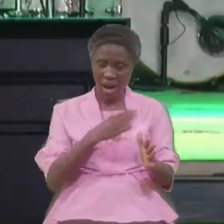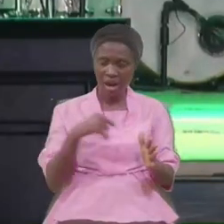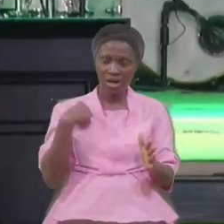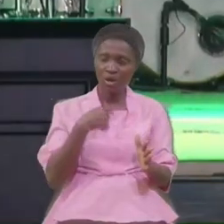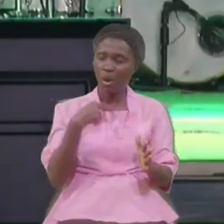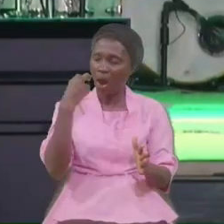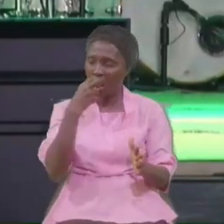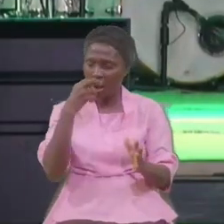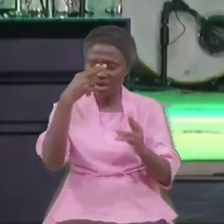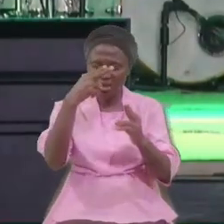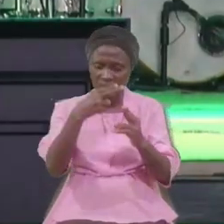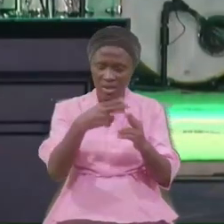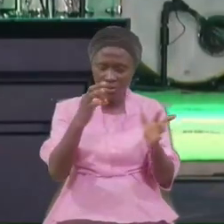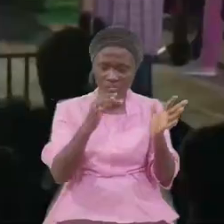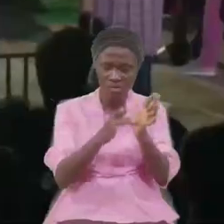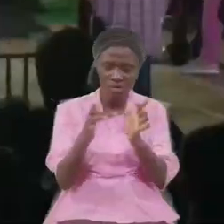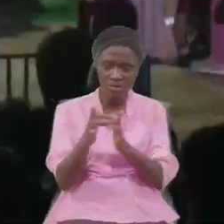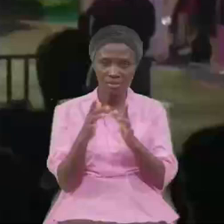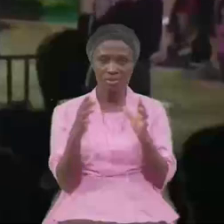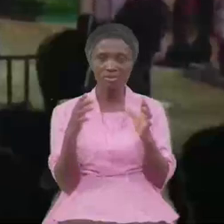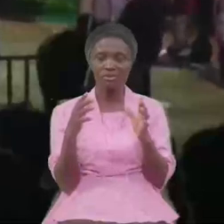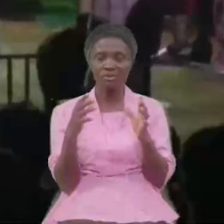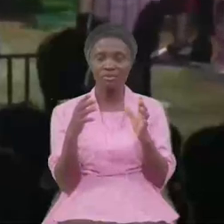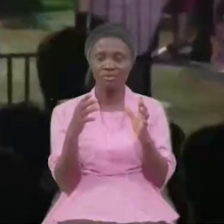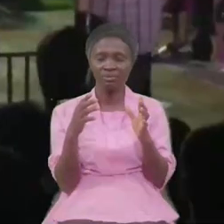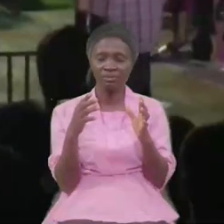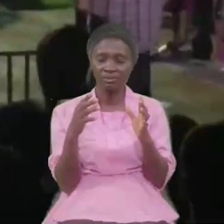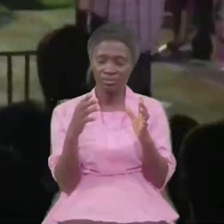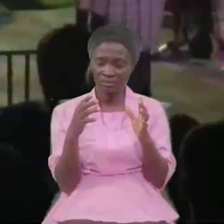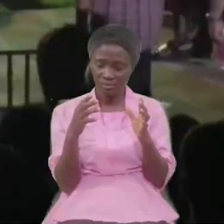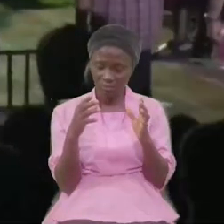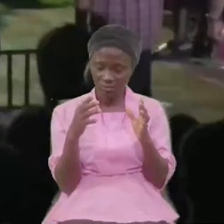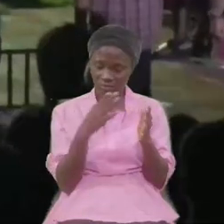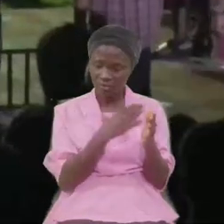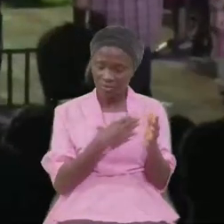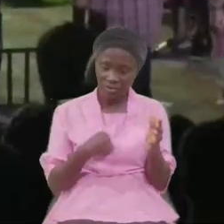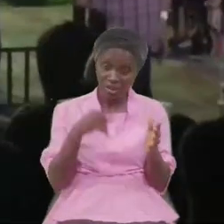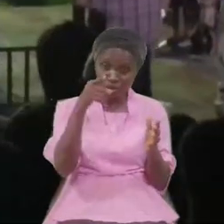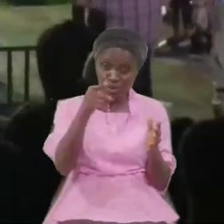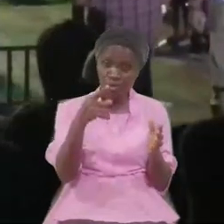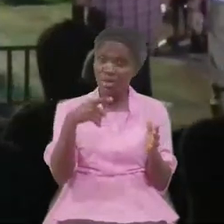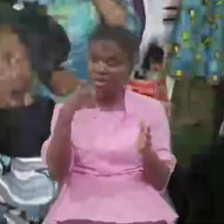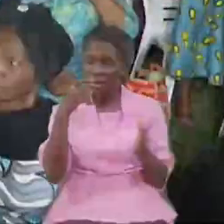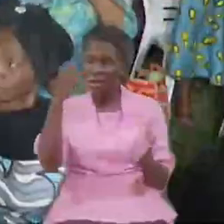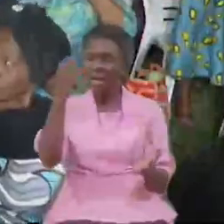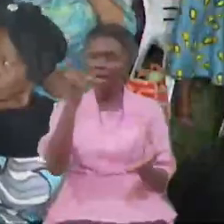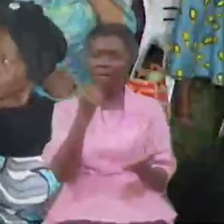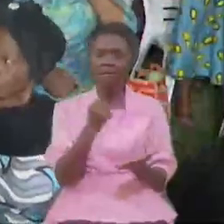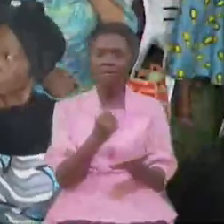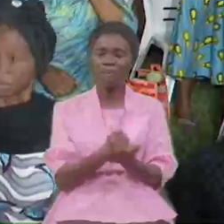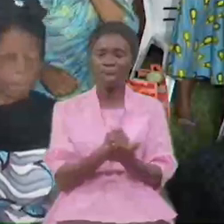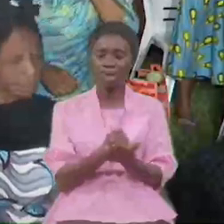Et lorsque nous aurons terminé de mentionner le nom de Jésus et vous dites Amen,